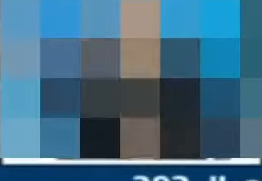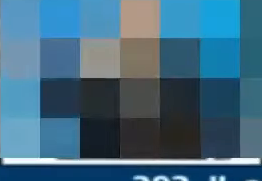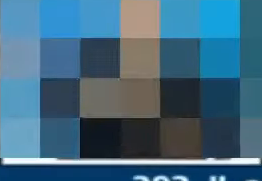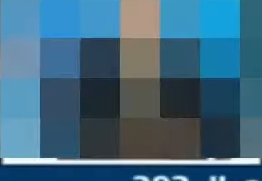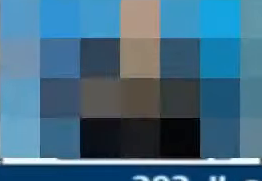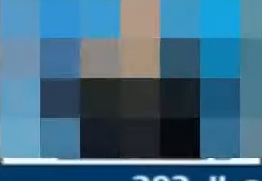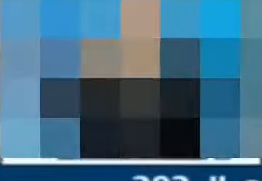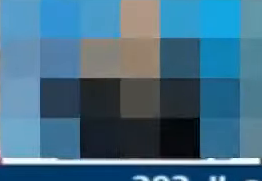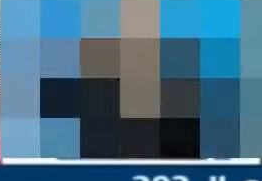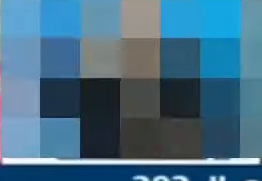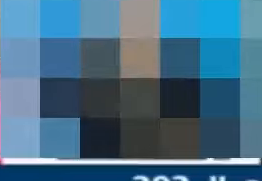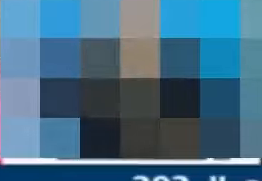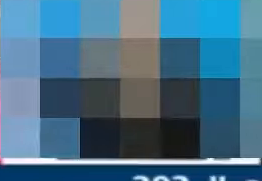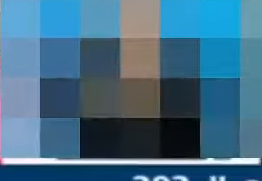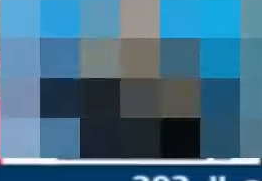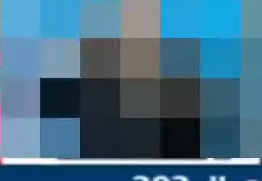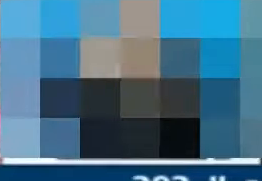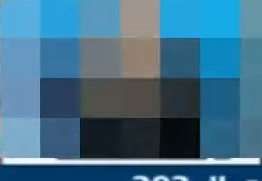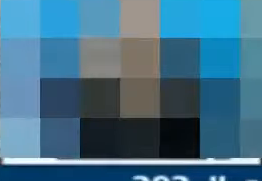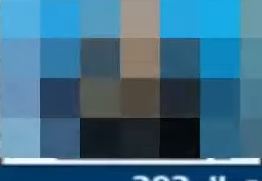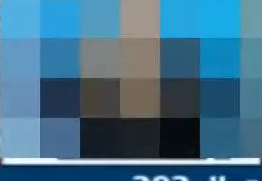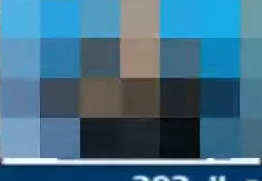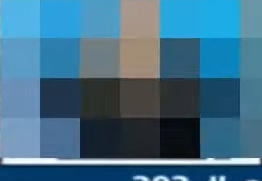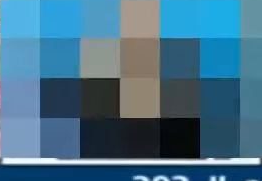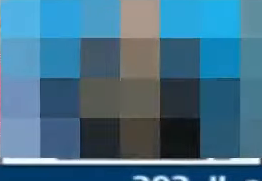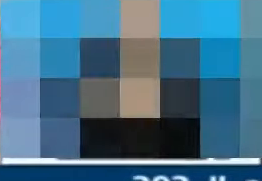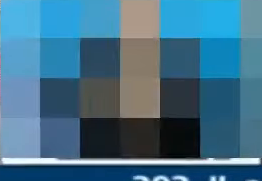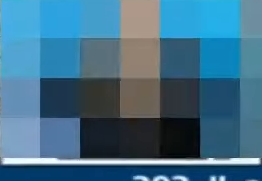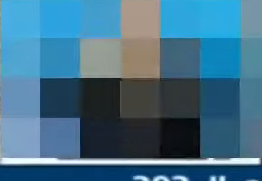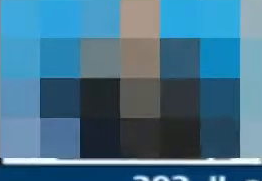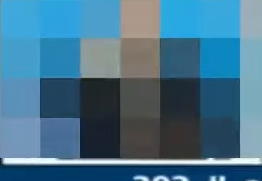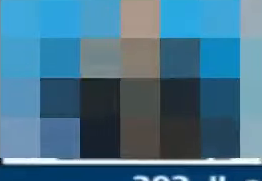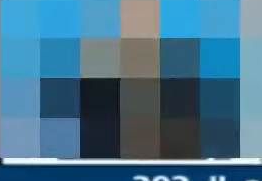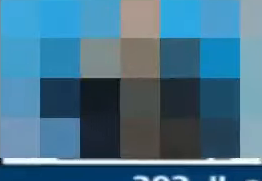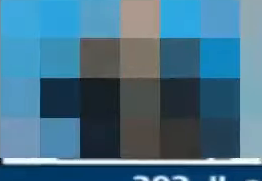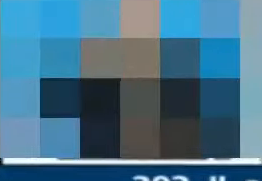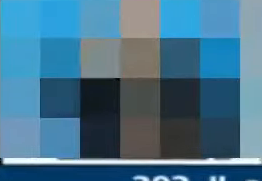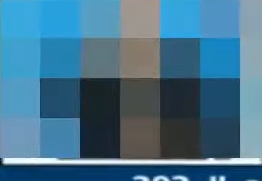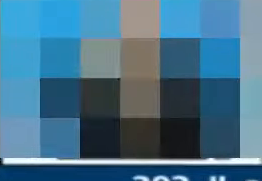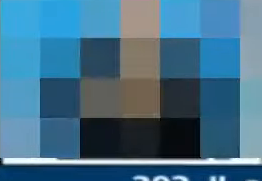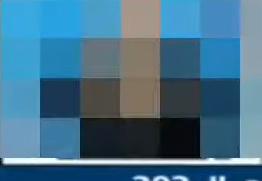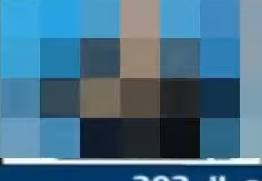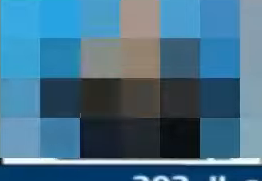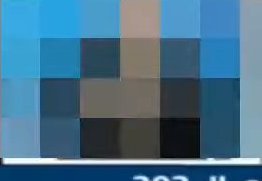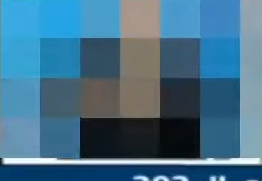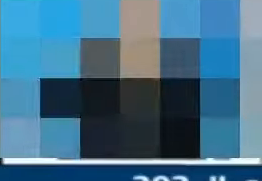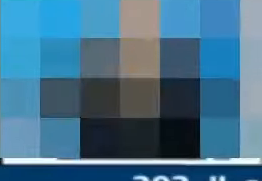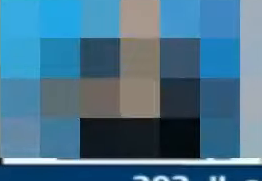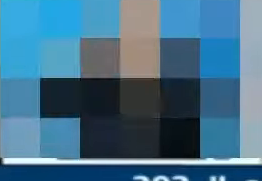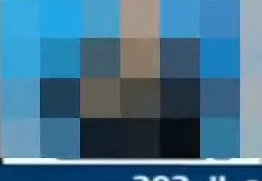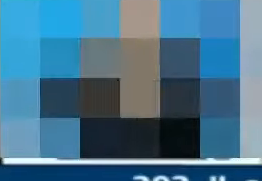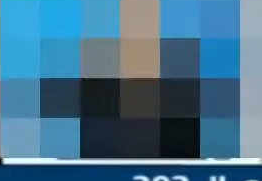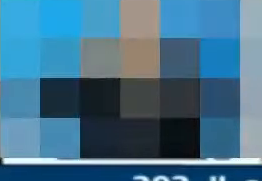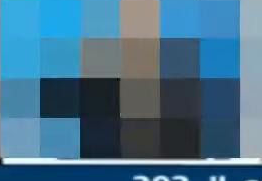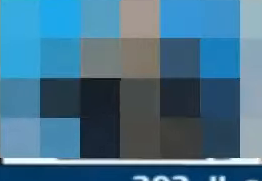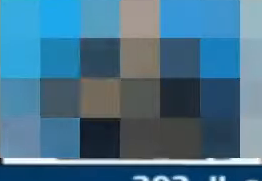من الفلسطينيين خلال استهداف الاحتلال لمنزل شرق خان يونس، بينما تعرضت منازل أخرى في منطقة الفخاري